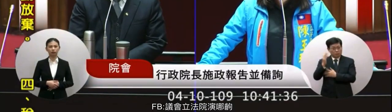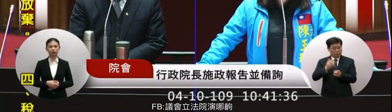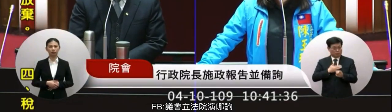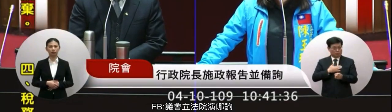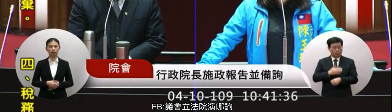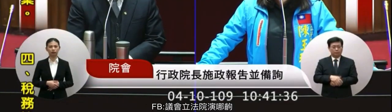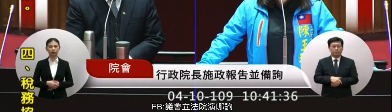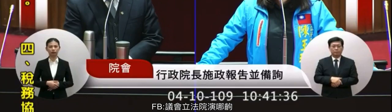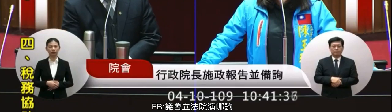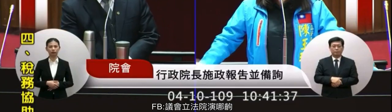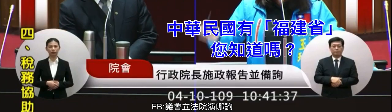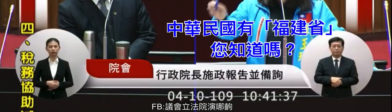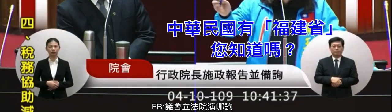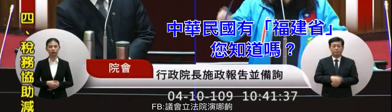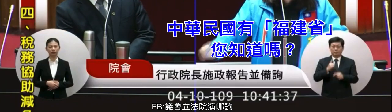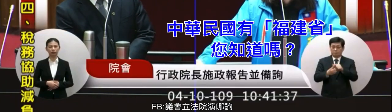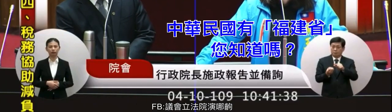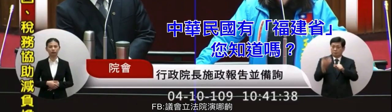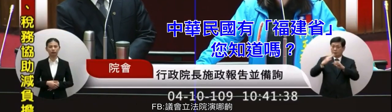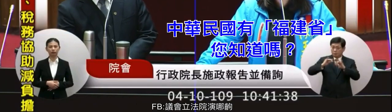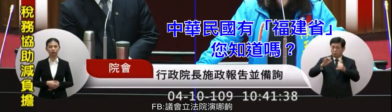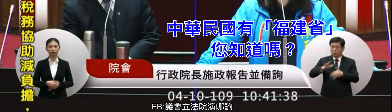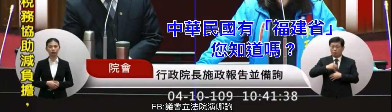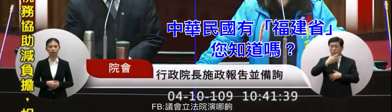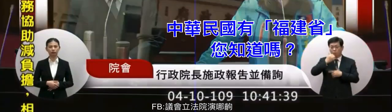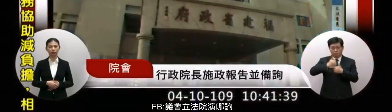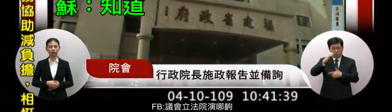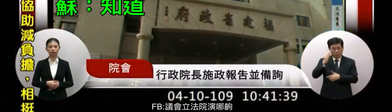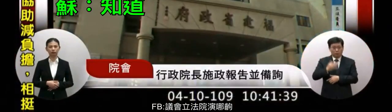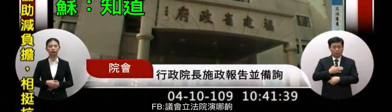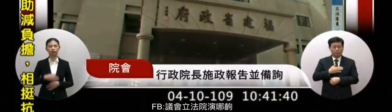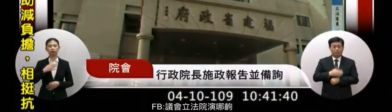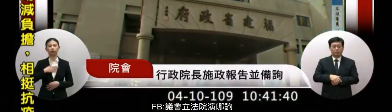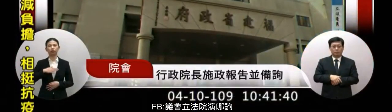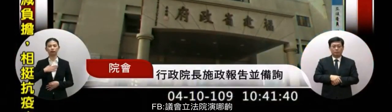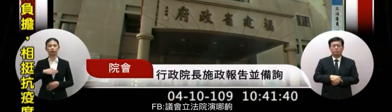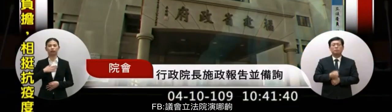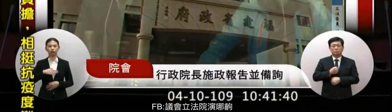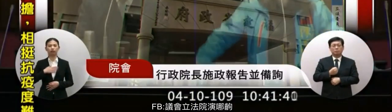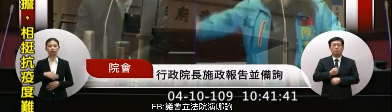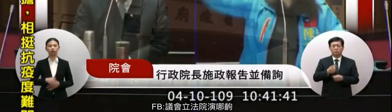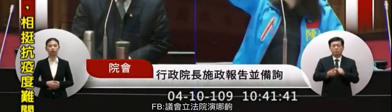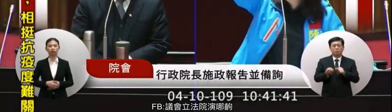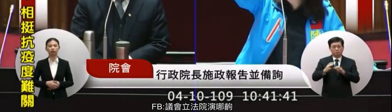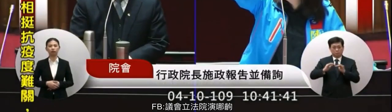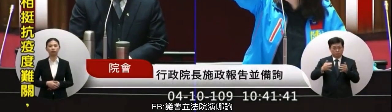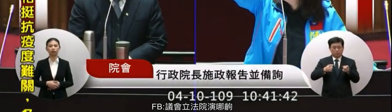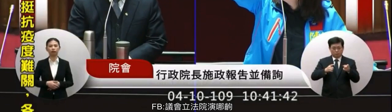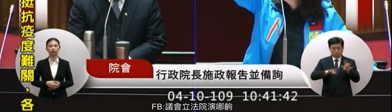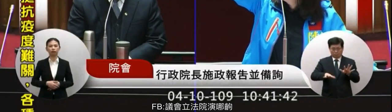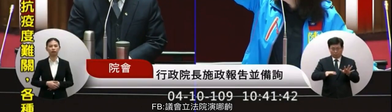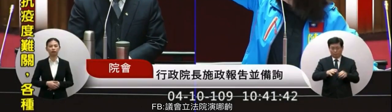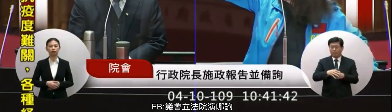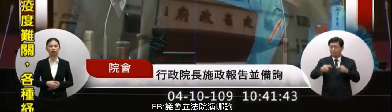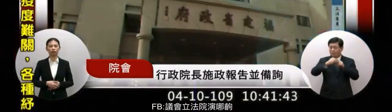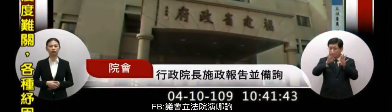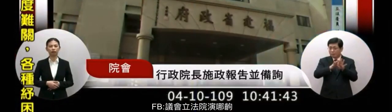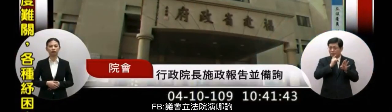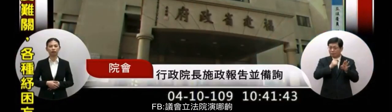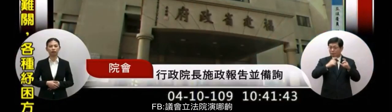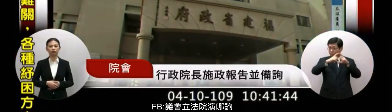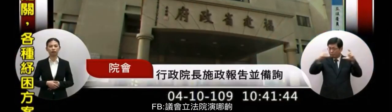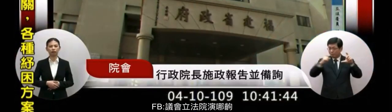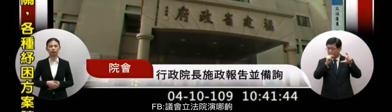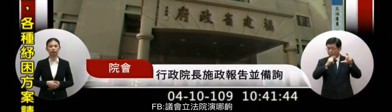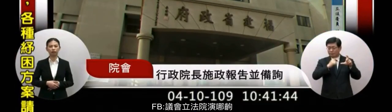吗？中华民国有福建省，您知道吗？ 知道。 您知道吗？你知道中华民国有一个，我们现在金门有一个那个图